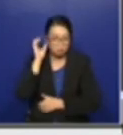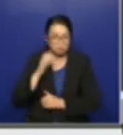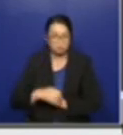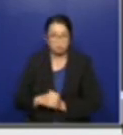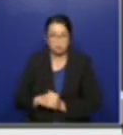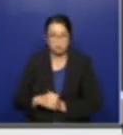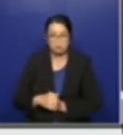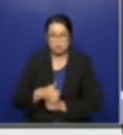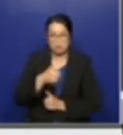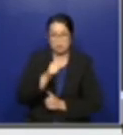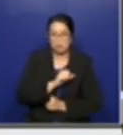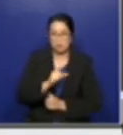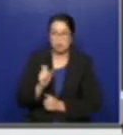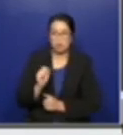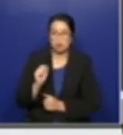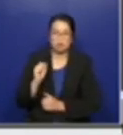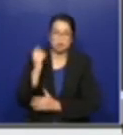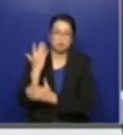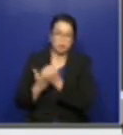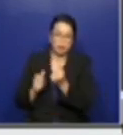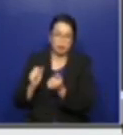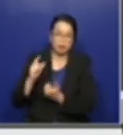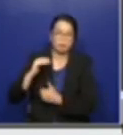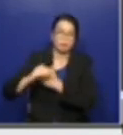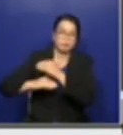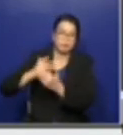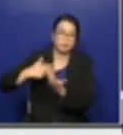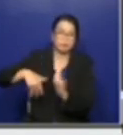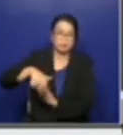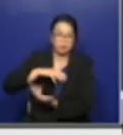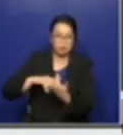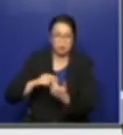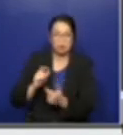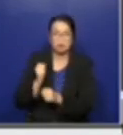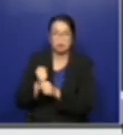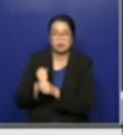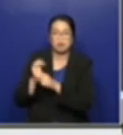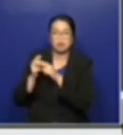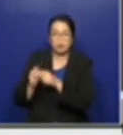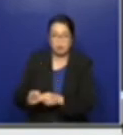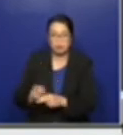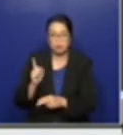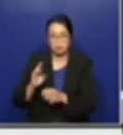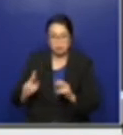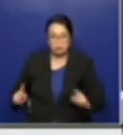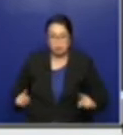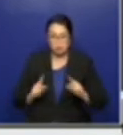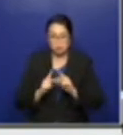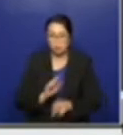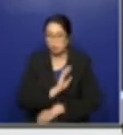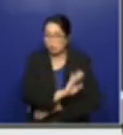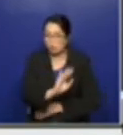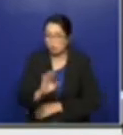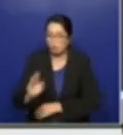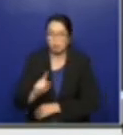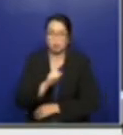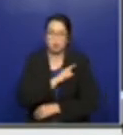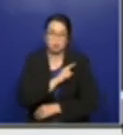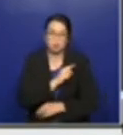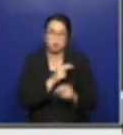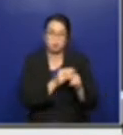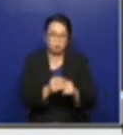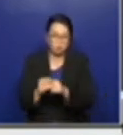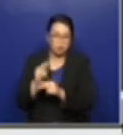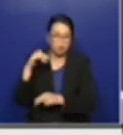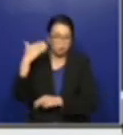านั่งทำนะครับเราควรโยนคำถามนี้ไปที่กระทรวงทบวงกรมเพราะเขาจะรู้ดีว่าอันไหนควรปฏิรูปอันไหนควรทำยัง